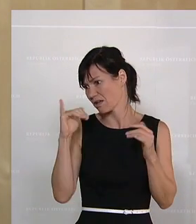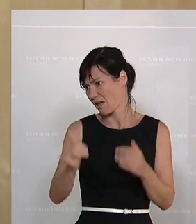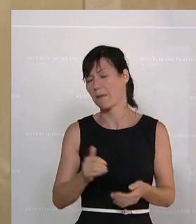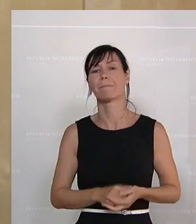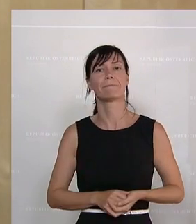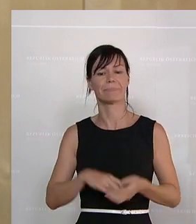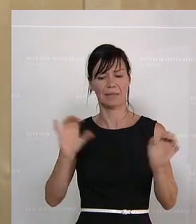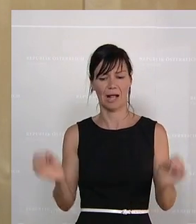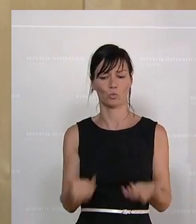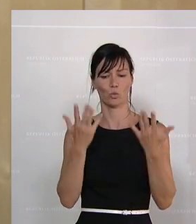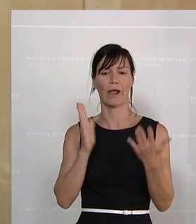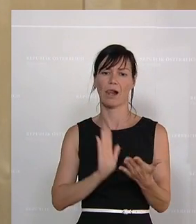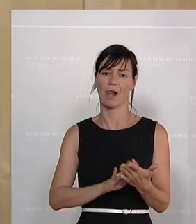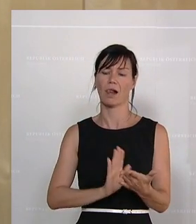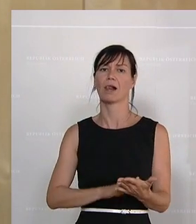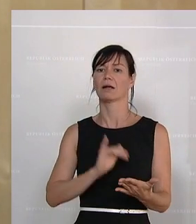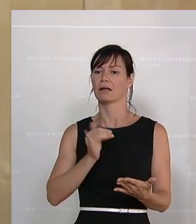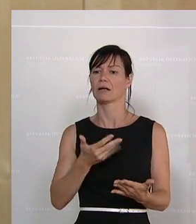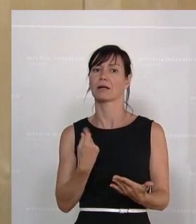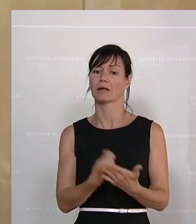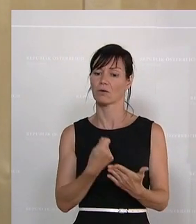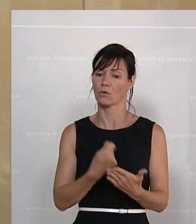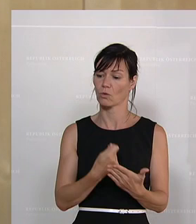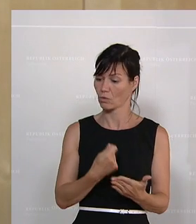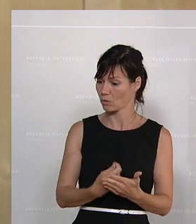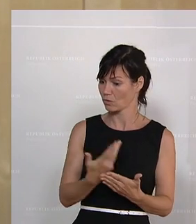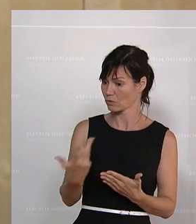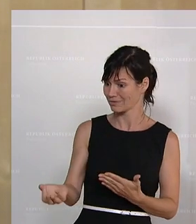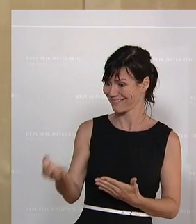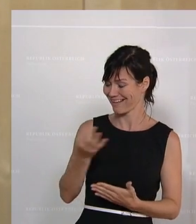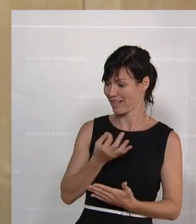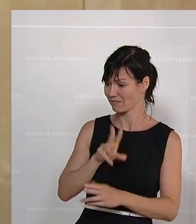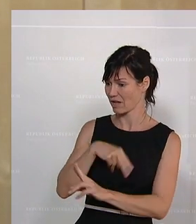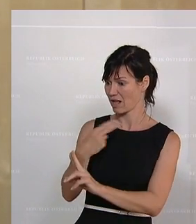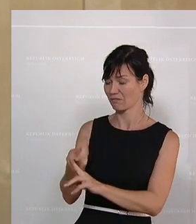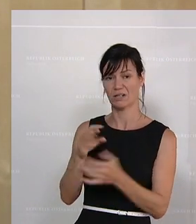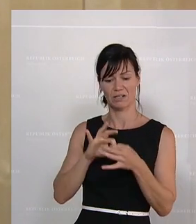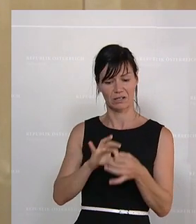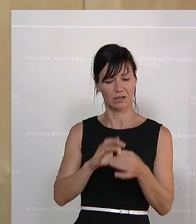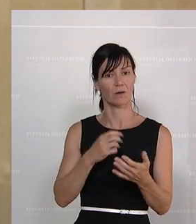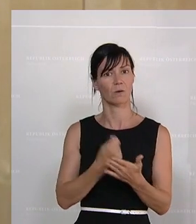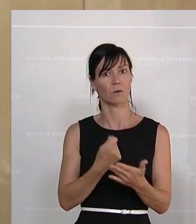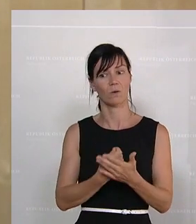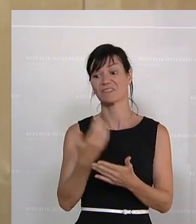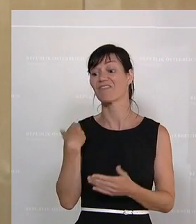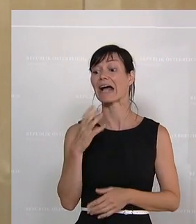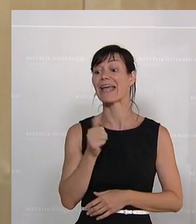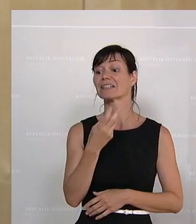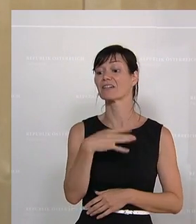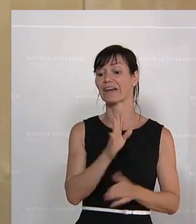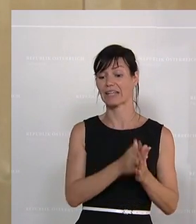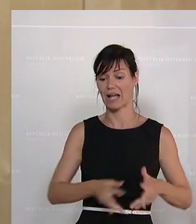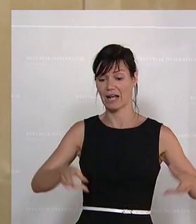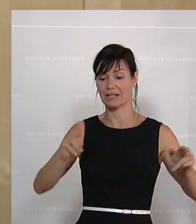die kosten der anfragebeantwortung bc auf den stand erstes quartal 20